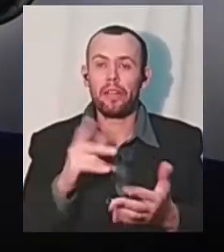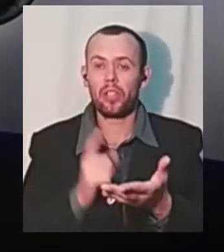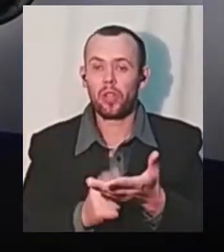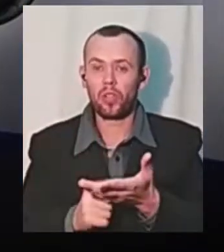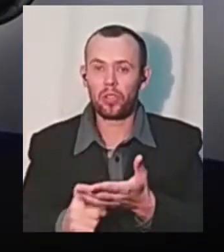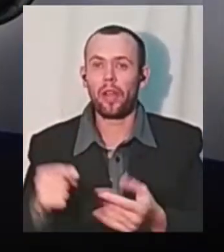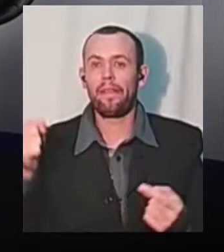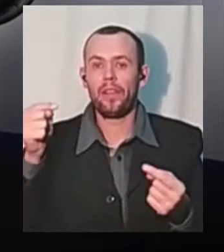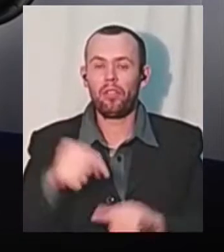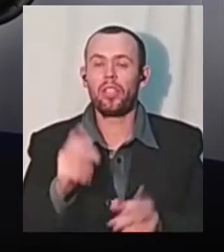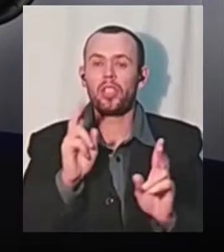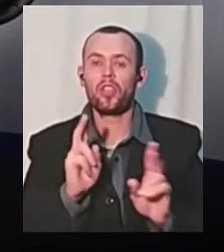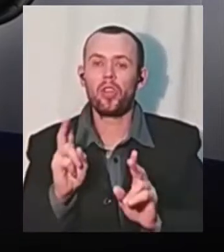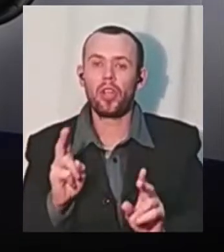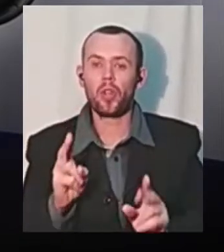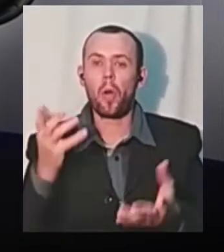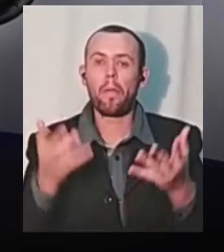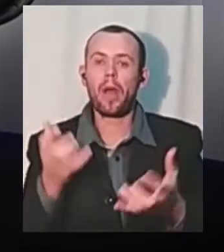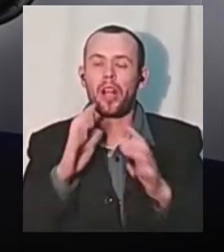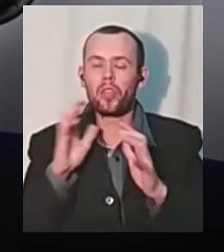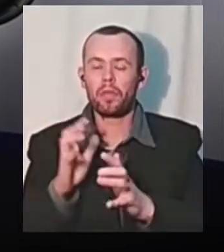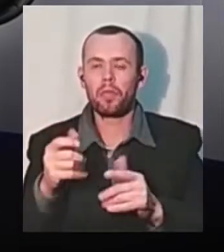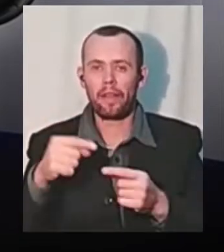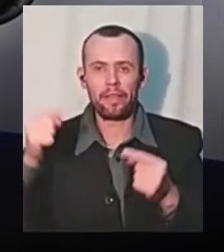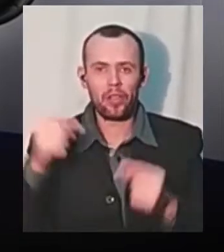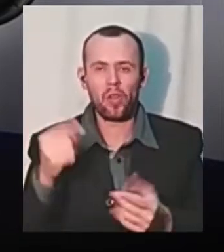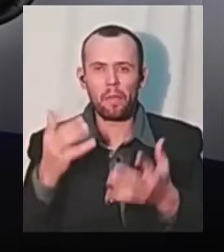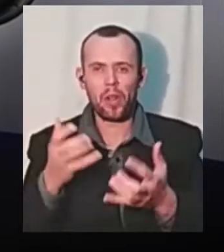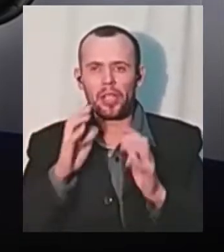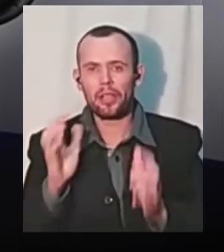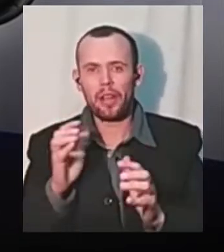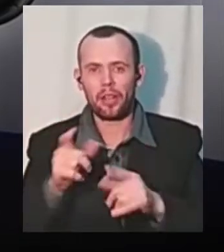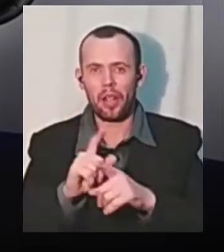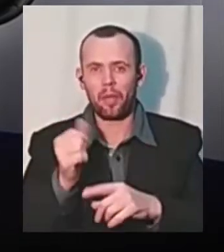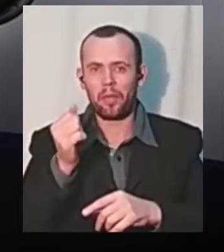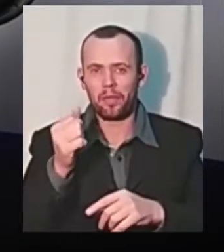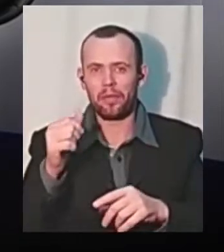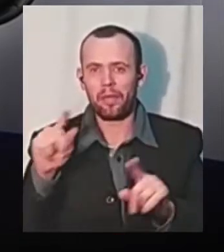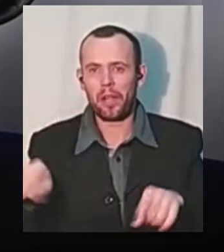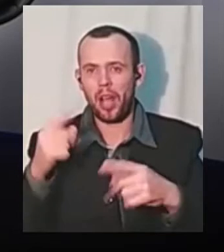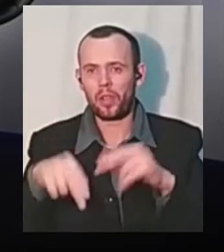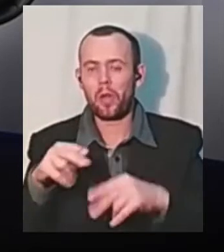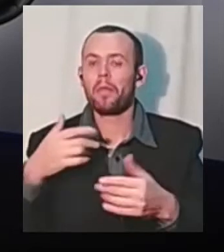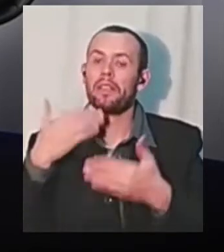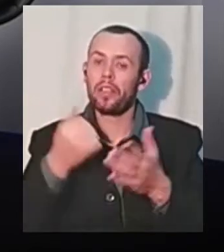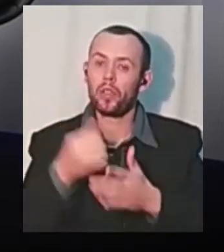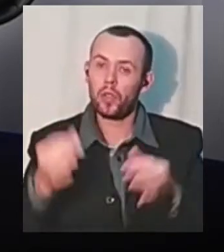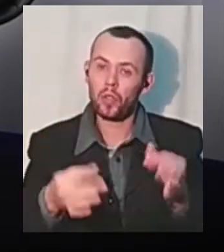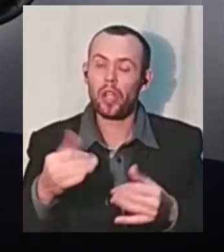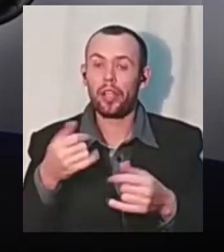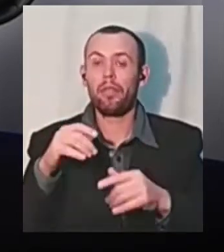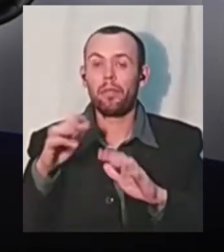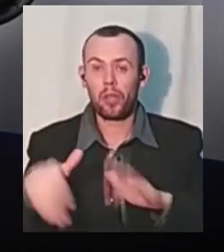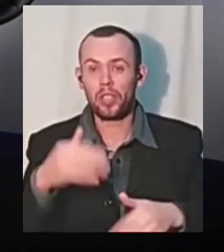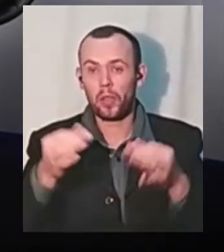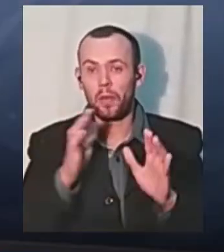визначили, хто балансоутримувач ділянки і, відповідно, балансоутримувач об'єкту благоустрою, ми звертаємося до суду. І вже в судовому порядку треба